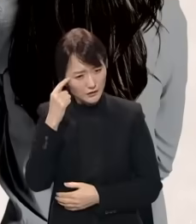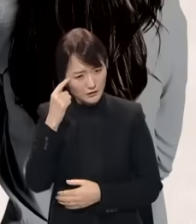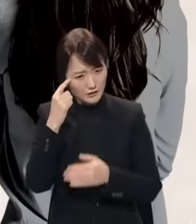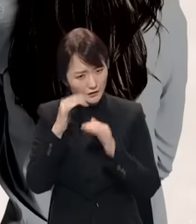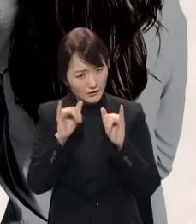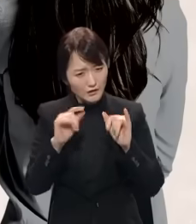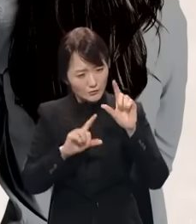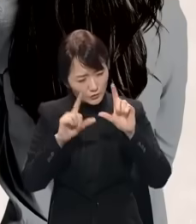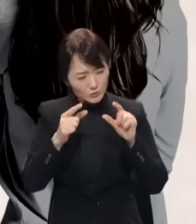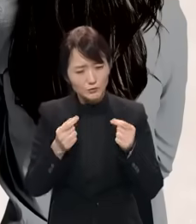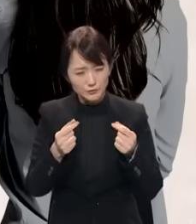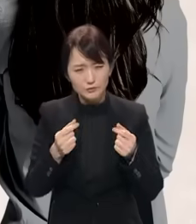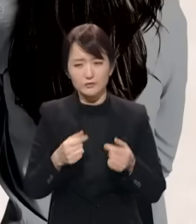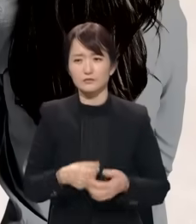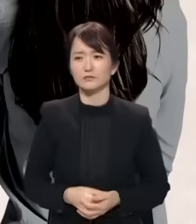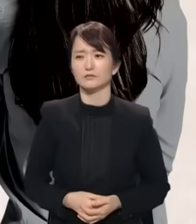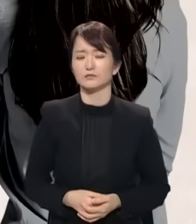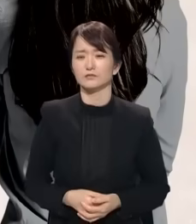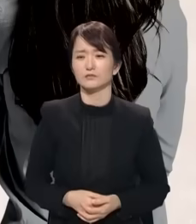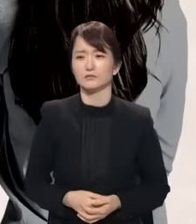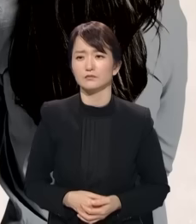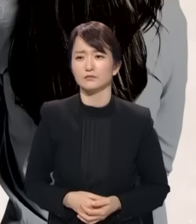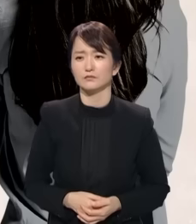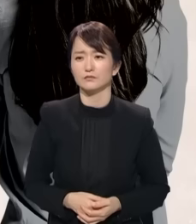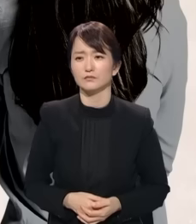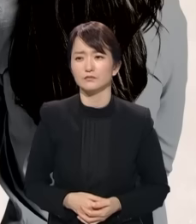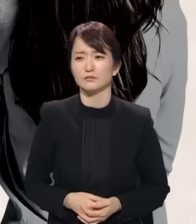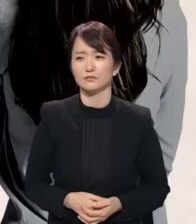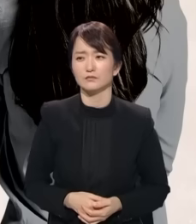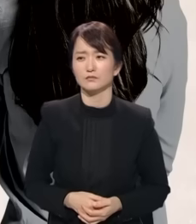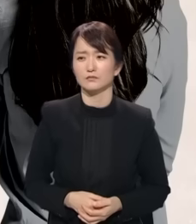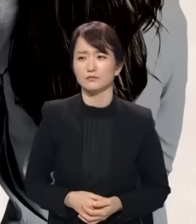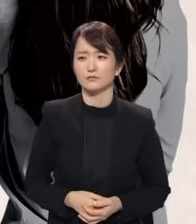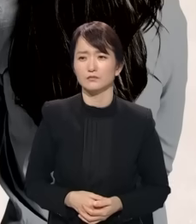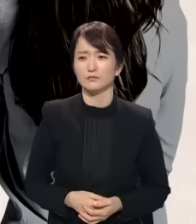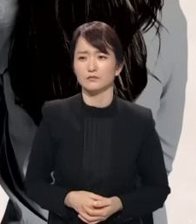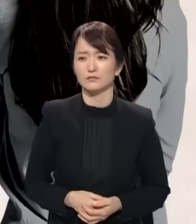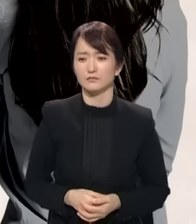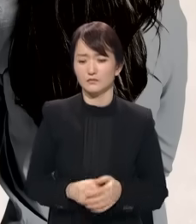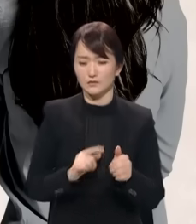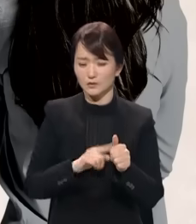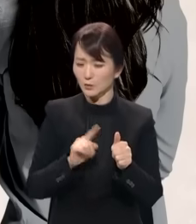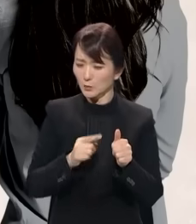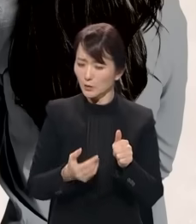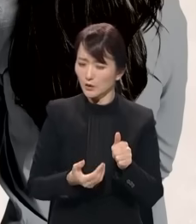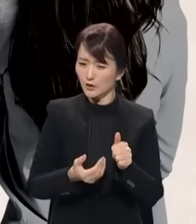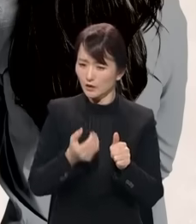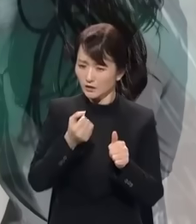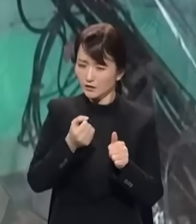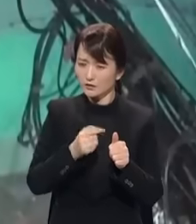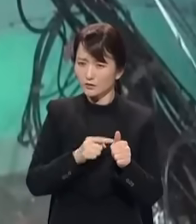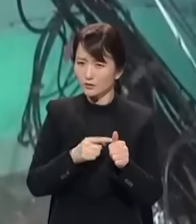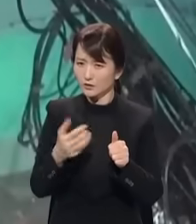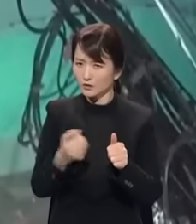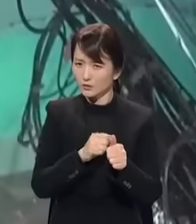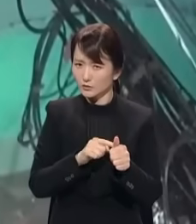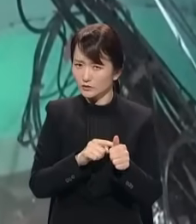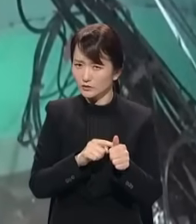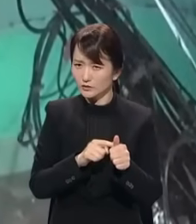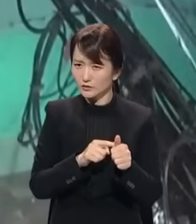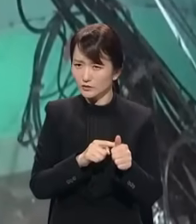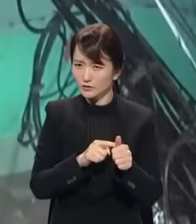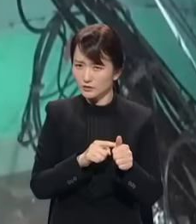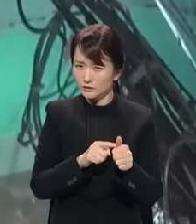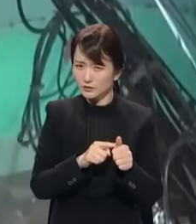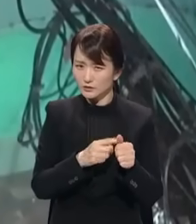합니다. 게다가 지금 그 영상에는 지금 잘 안 보이는데 남성이 뭔가를 가지고 있었는데 같은 물건을 2차 범행 때도 가지고 있는